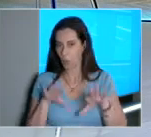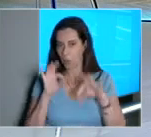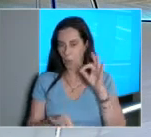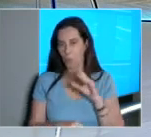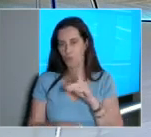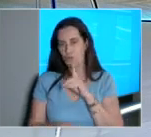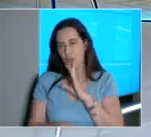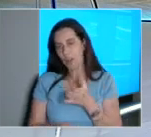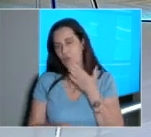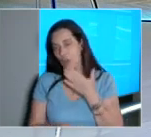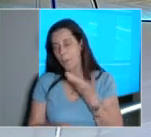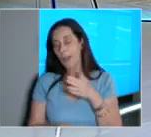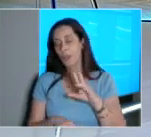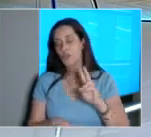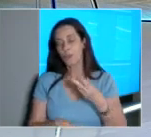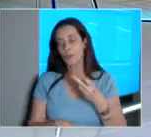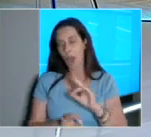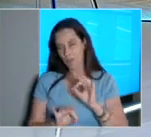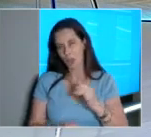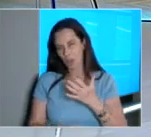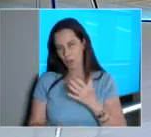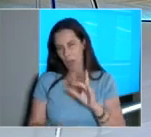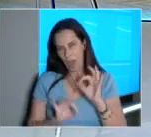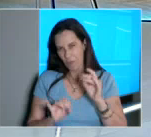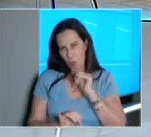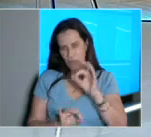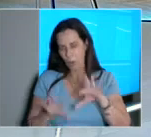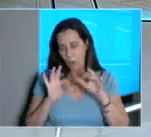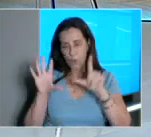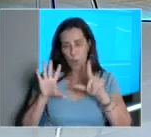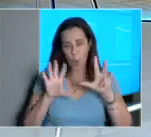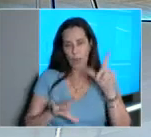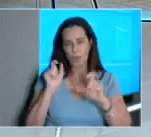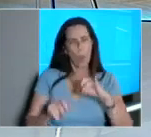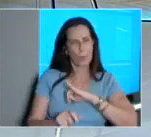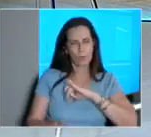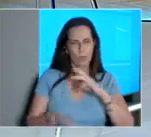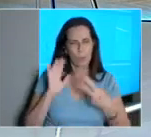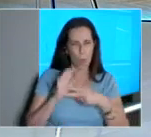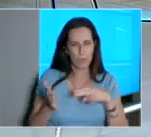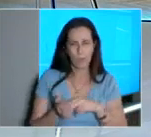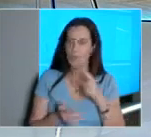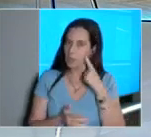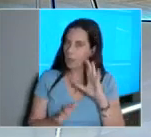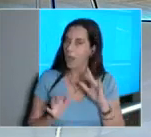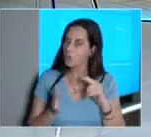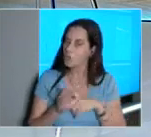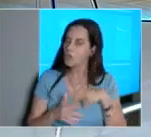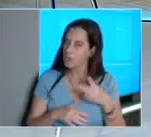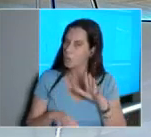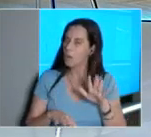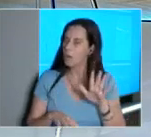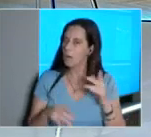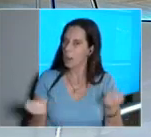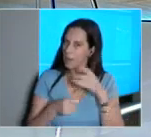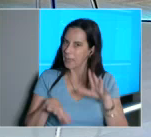בחירות מנומנמת, אתה יודע, הבחירות חוזרות, אף אחד לא באמת רצה בהן, יולי-אוגוסט אנשים לא מעניין אותם פוליטיקה, אבל נראה לי שהולכת להיות פה מערכת